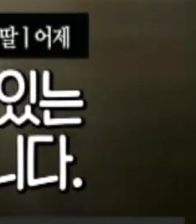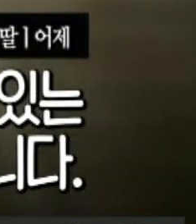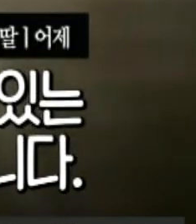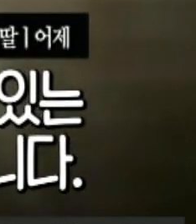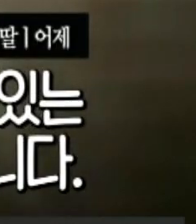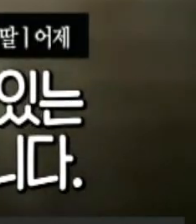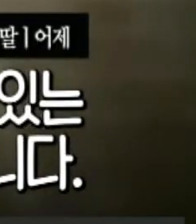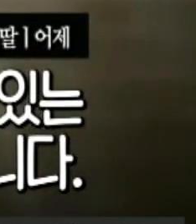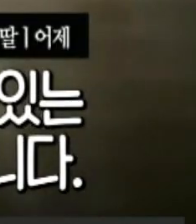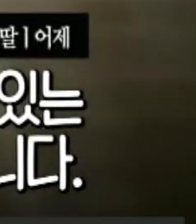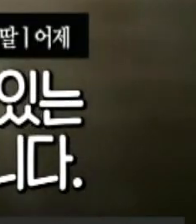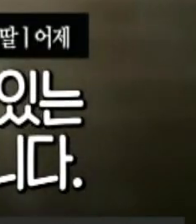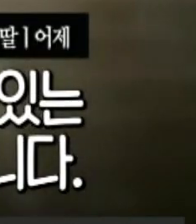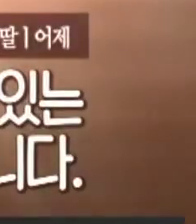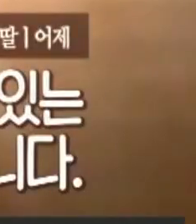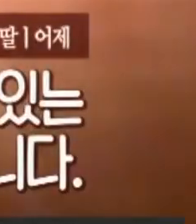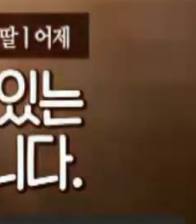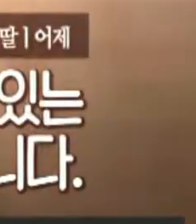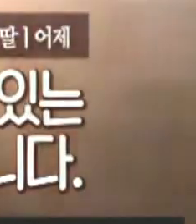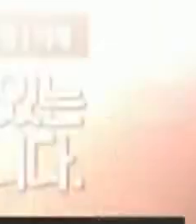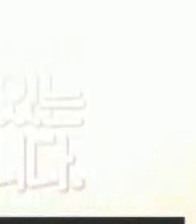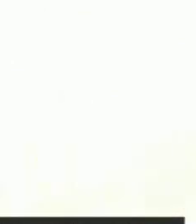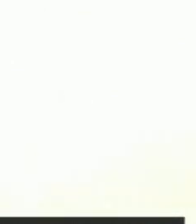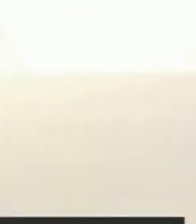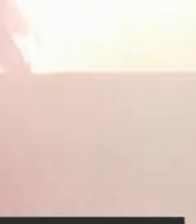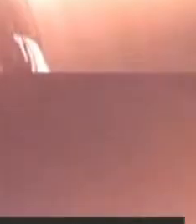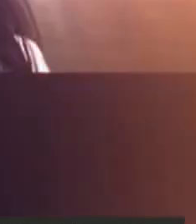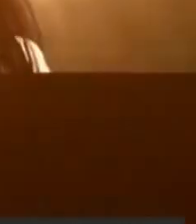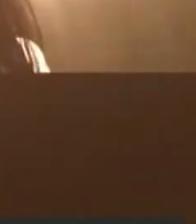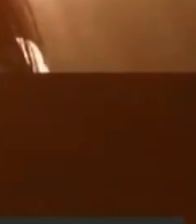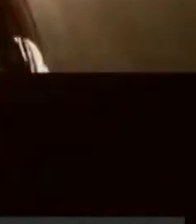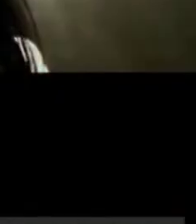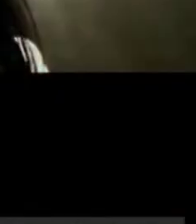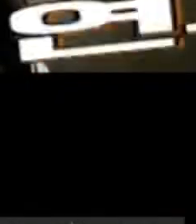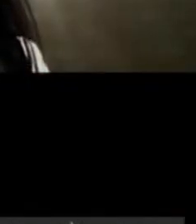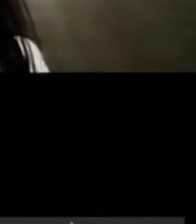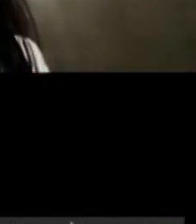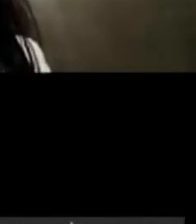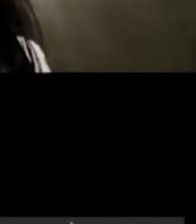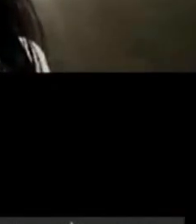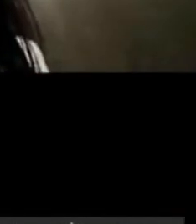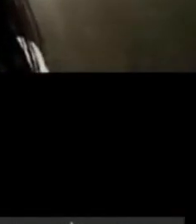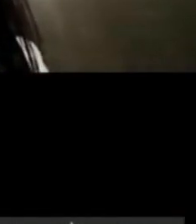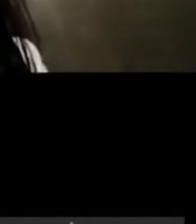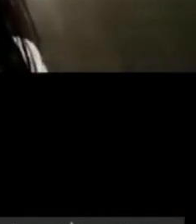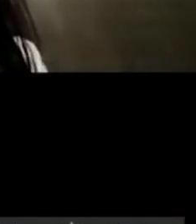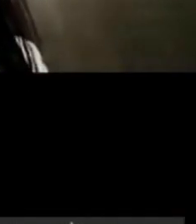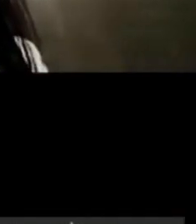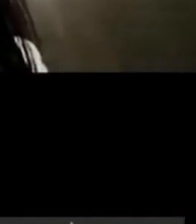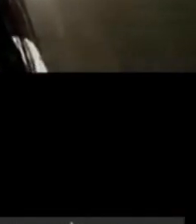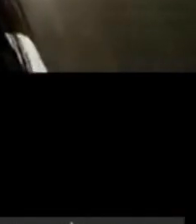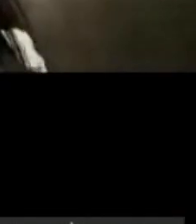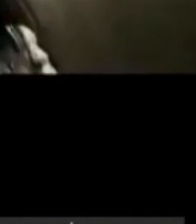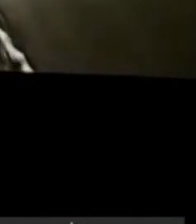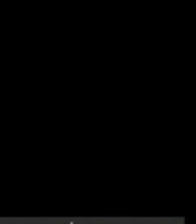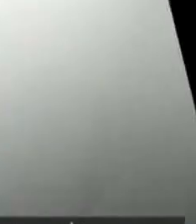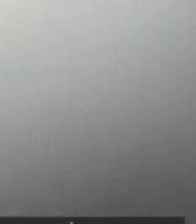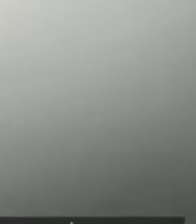단백질이 어떻게 열리는지를 연구하고 있습니다. 인간 세포들을 침입할 수